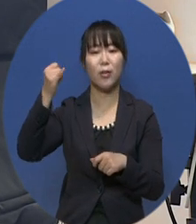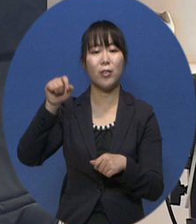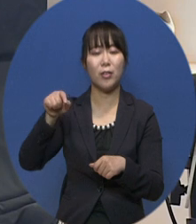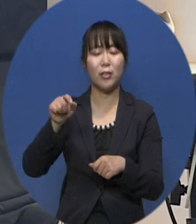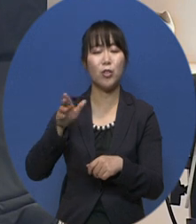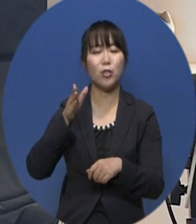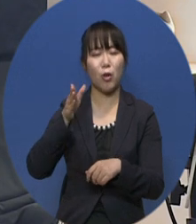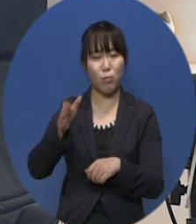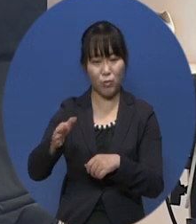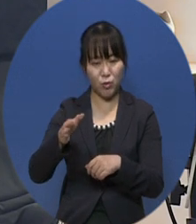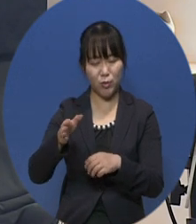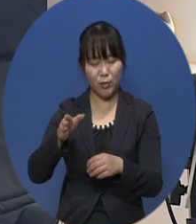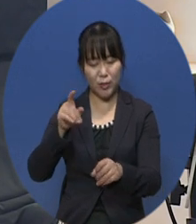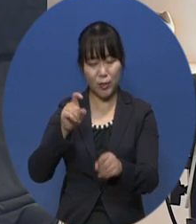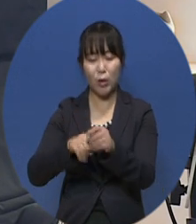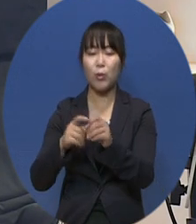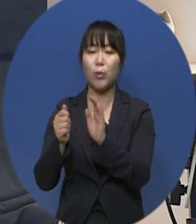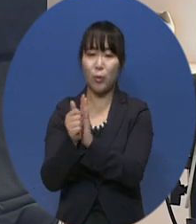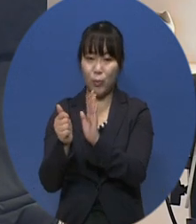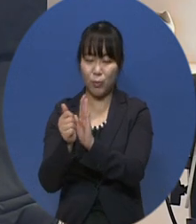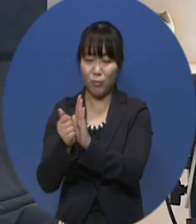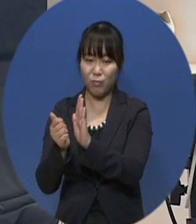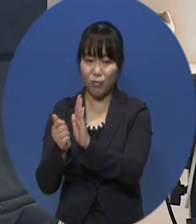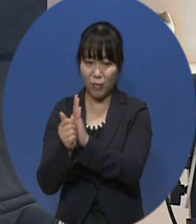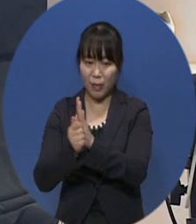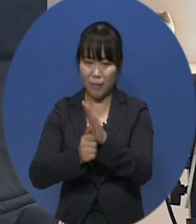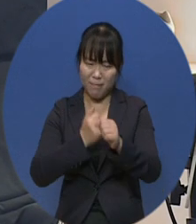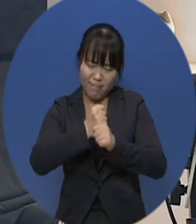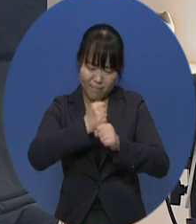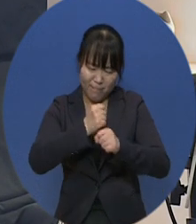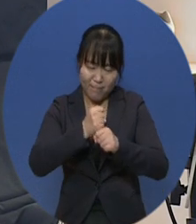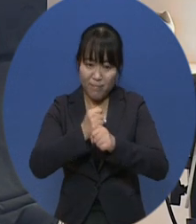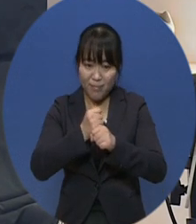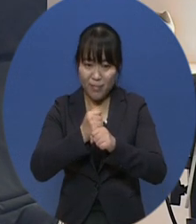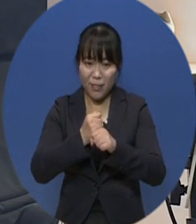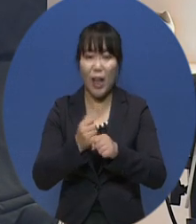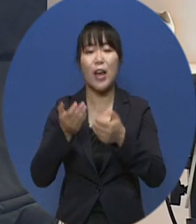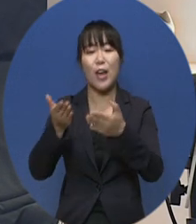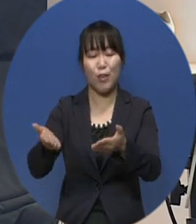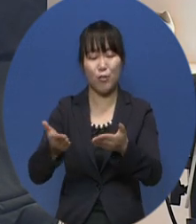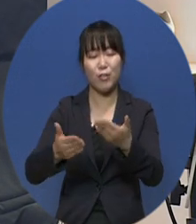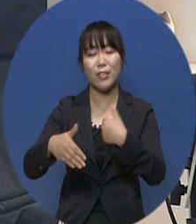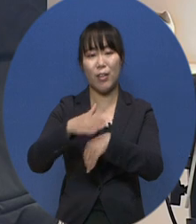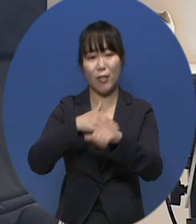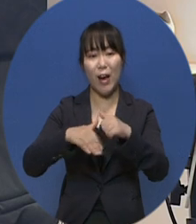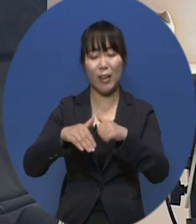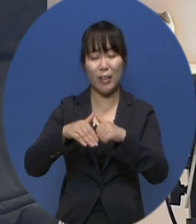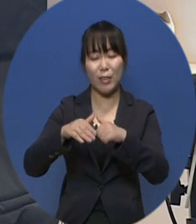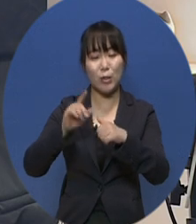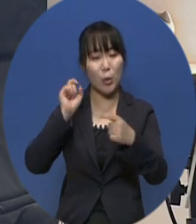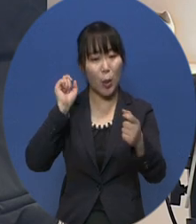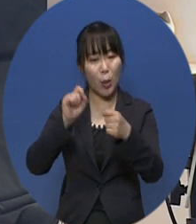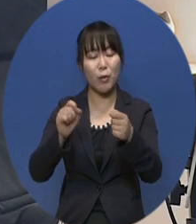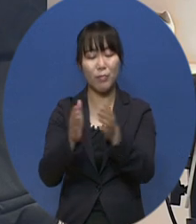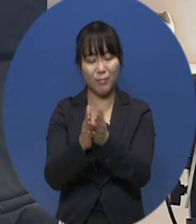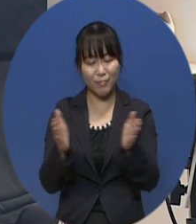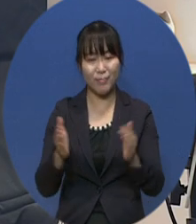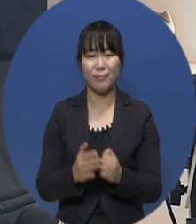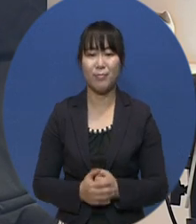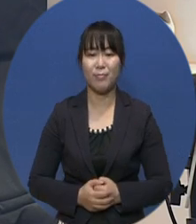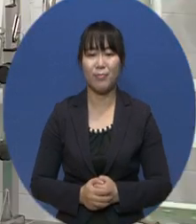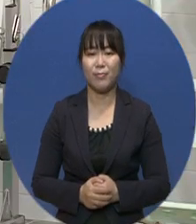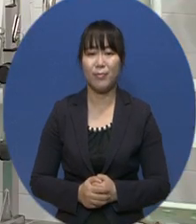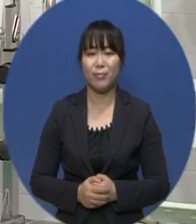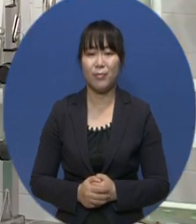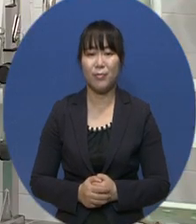아이디어를 그걸 네. 전문적으로 도와서 거기서 이제 제작을 이제 할 수 있게 네. 그렇게 해주는 그런 시스템이 곧 시작을 합니다.